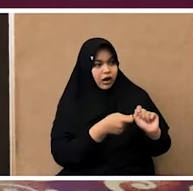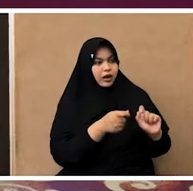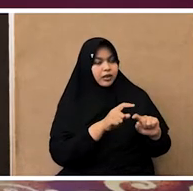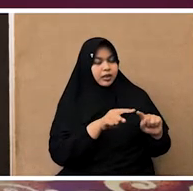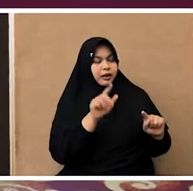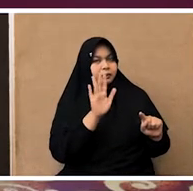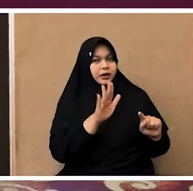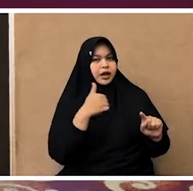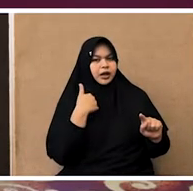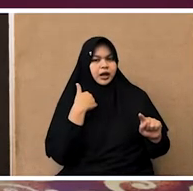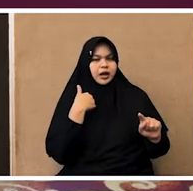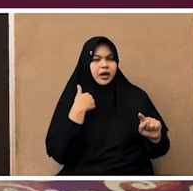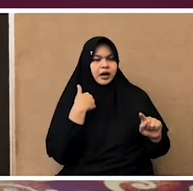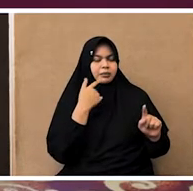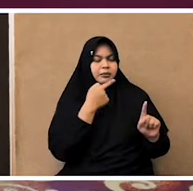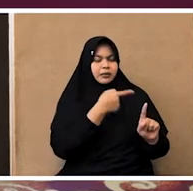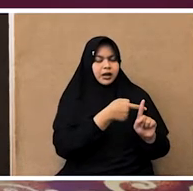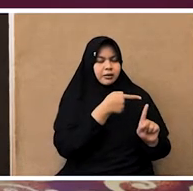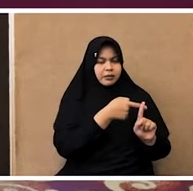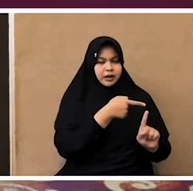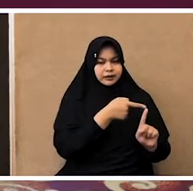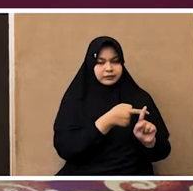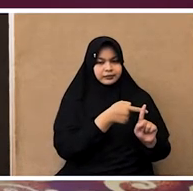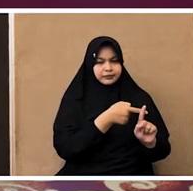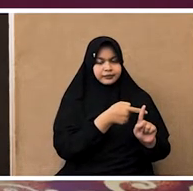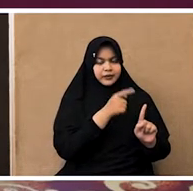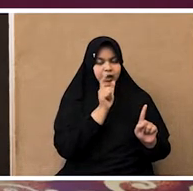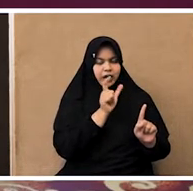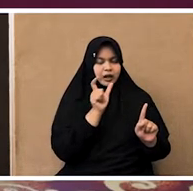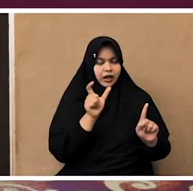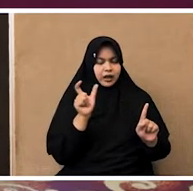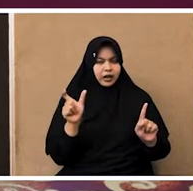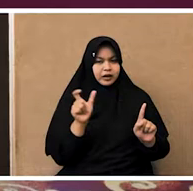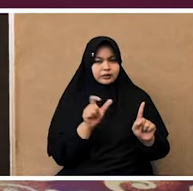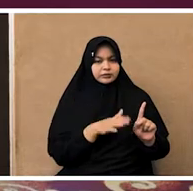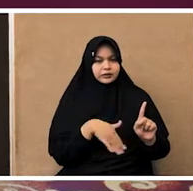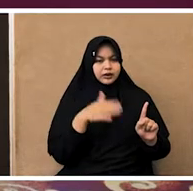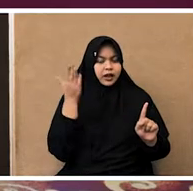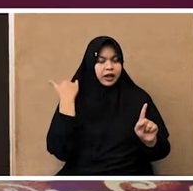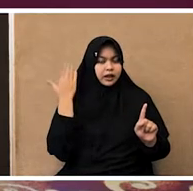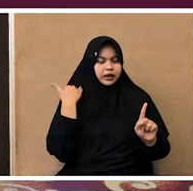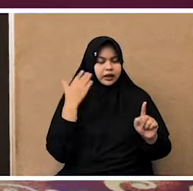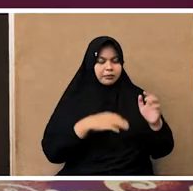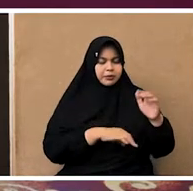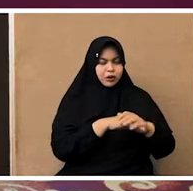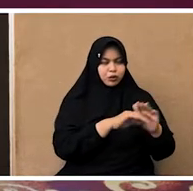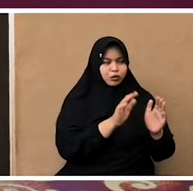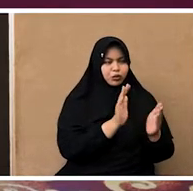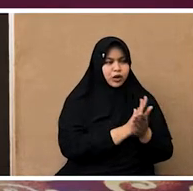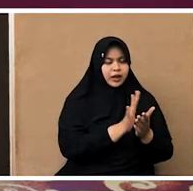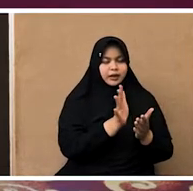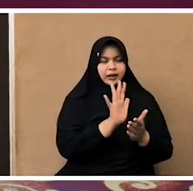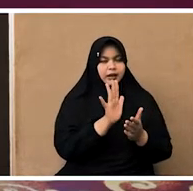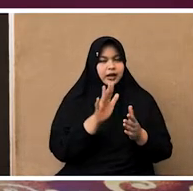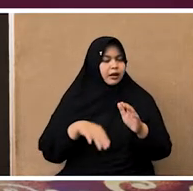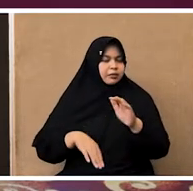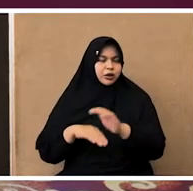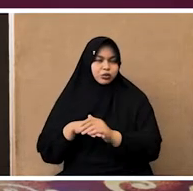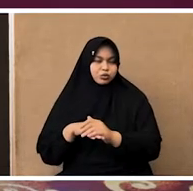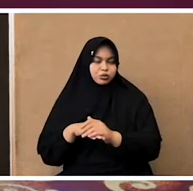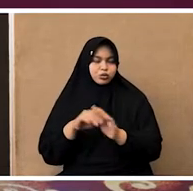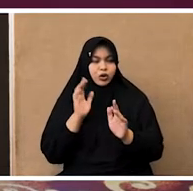ada penambahan apa kata-kata ya tadi penuh dan tidak penuh jadi